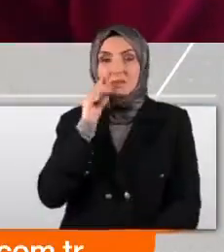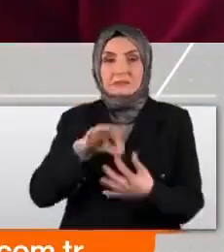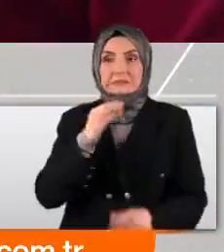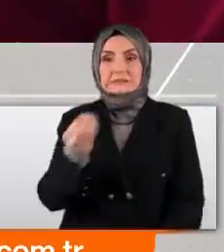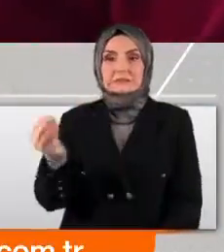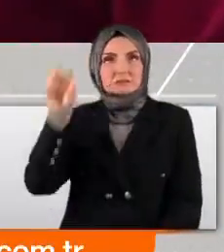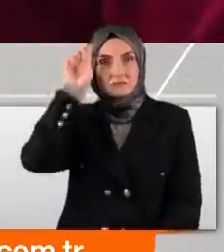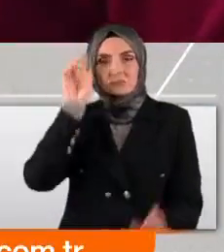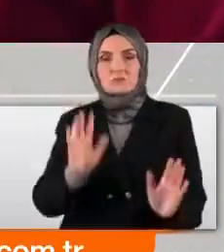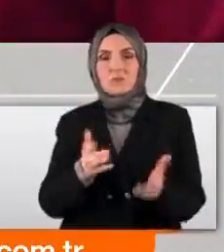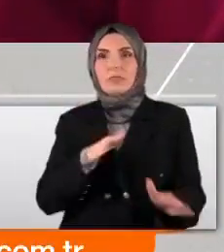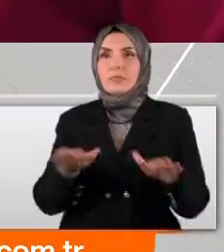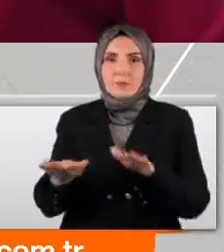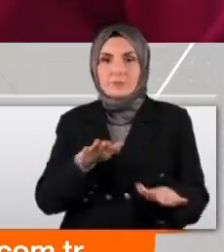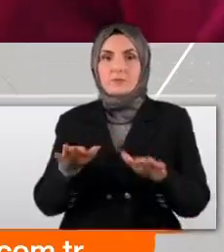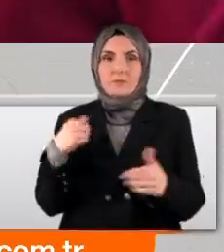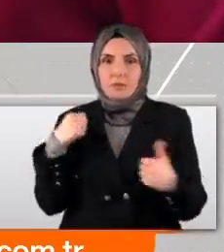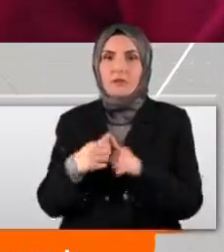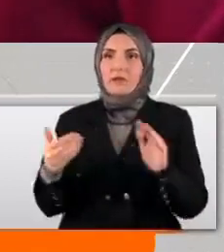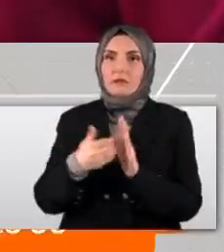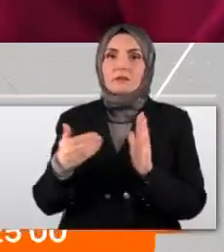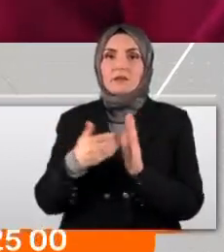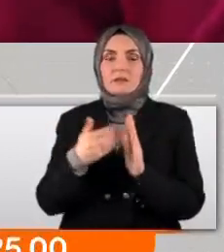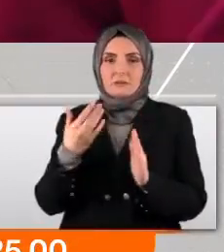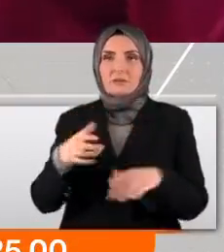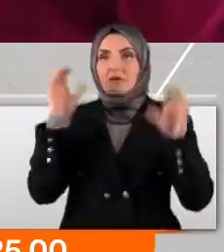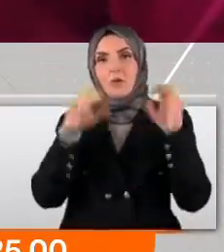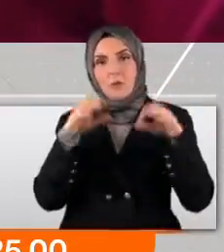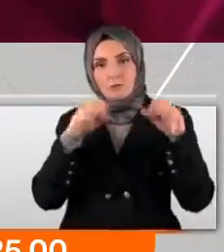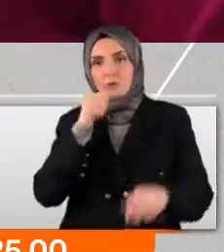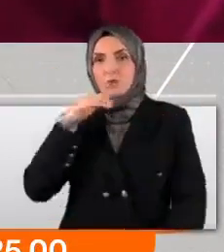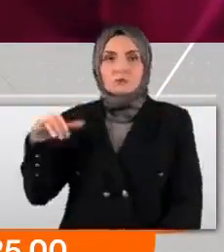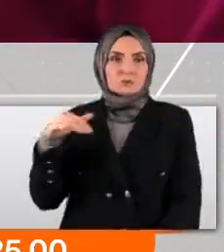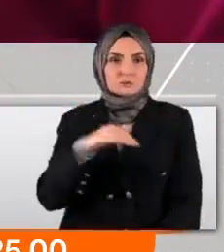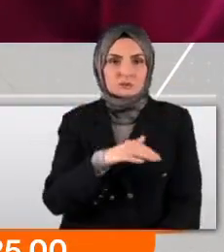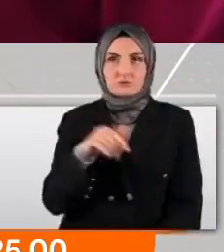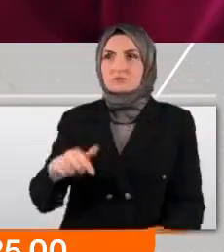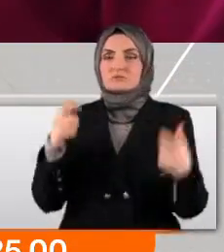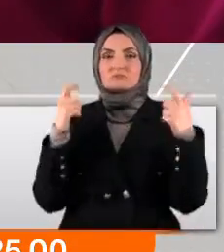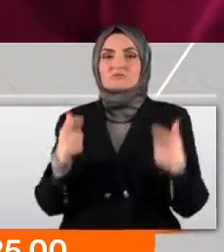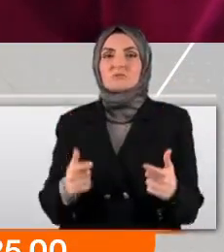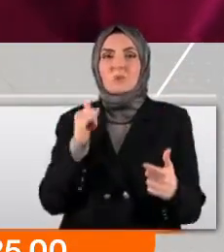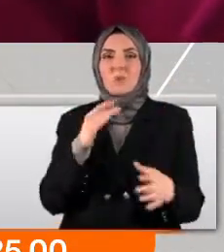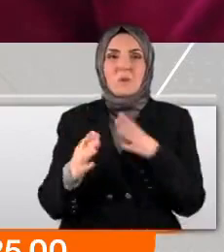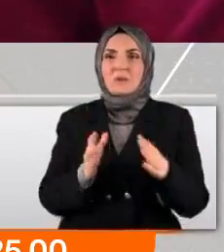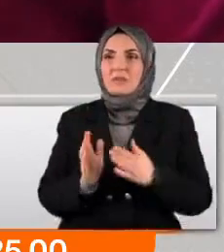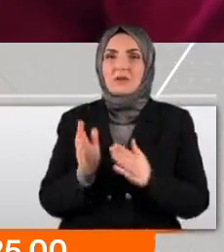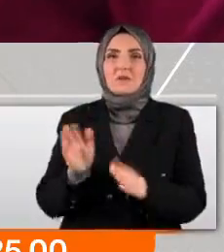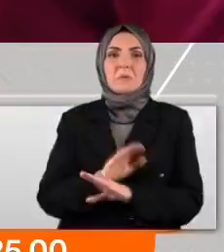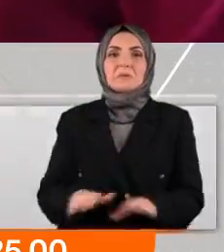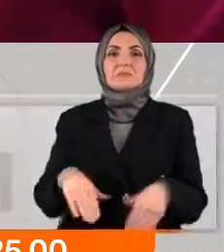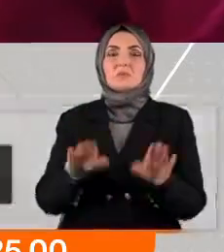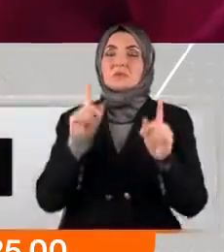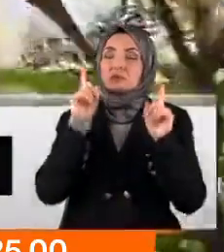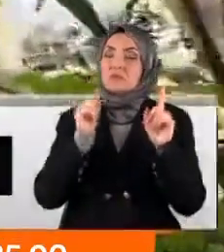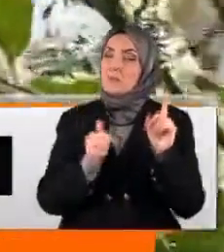bozuluyor. Sürekli deprem, sürekli artçı, sürekli yağmur, sürekli sel. Kara bulutlar dolaşıyor ülkede. Bir türlü bitmek bilmiyor. Ama inşallah